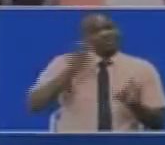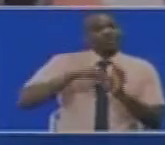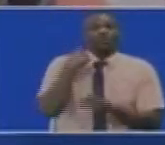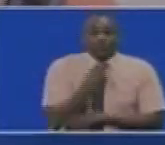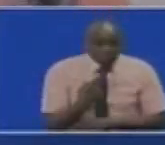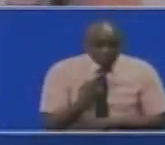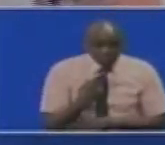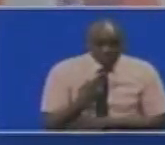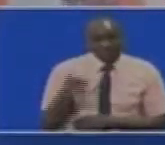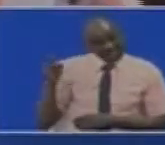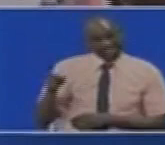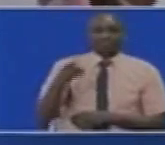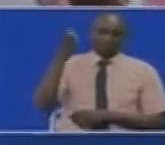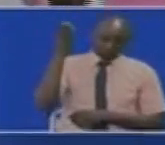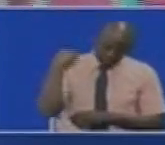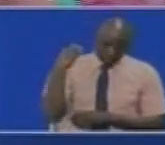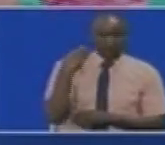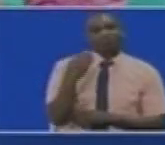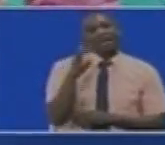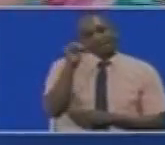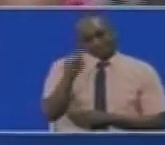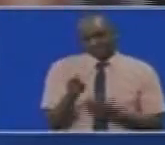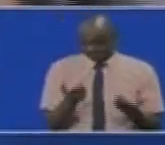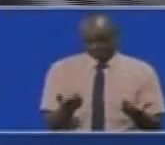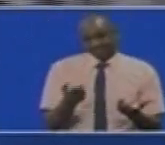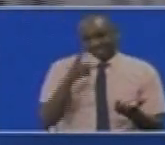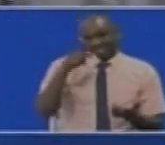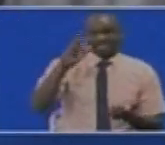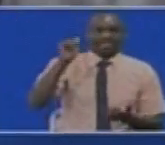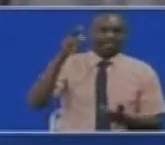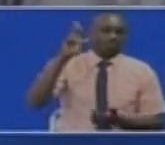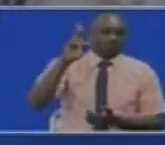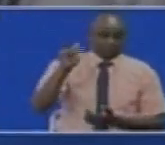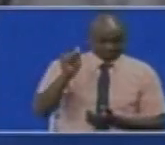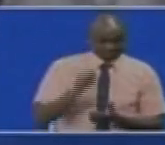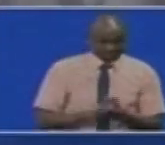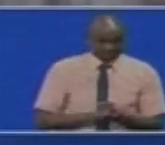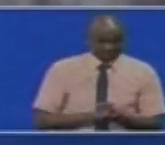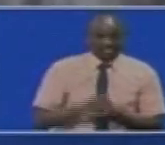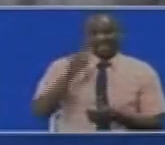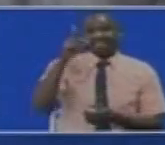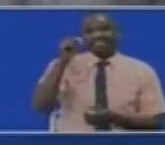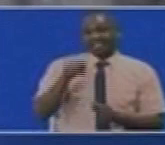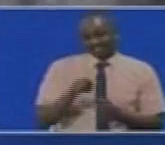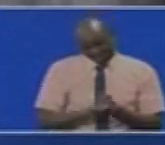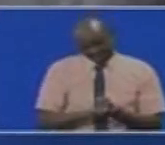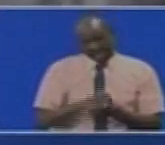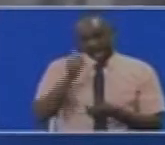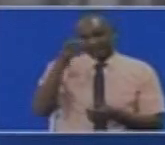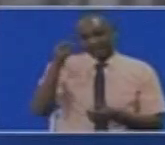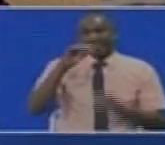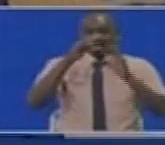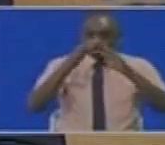hicho akiwa aliyekuwa mbunge wa Cherangani Kipruto Arap Kirwa. Duncan Hemba, KTN, Amani